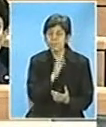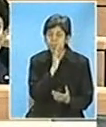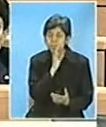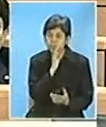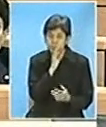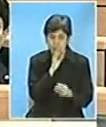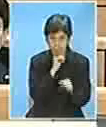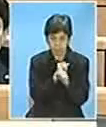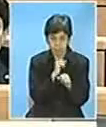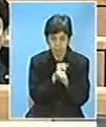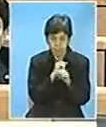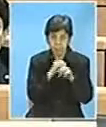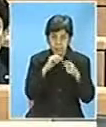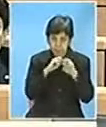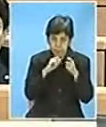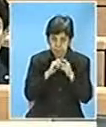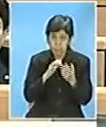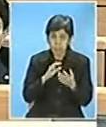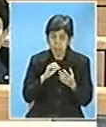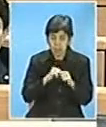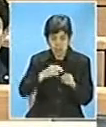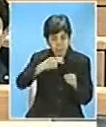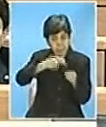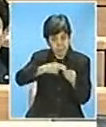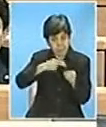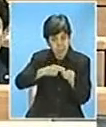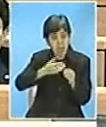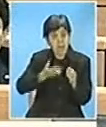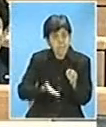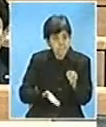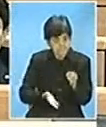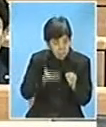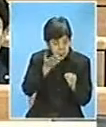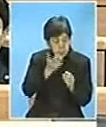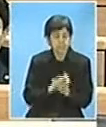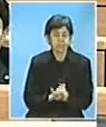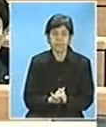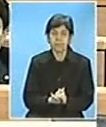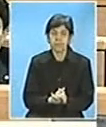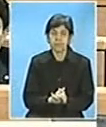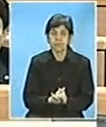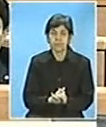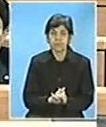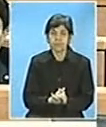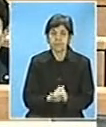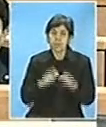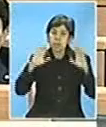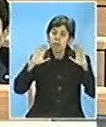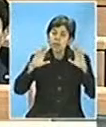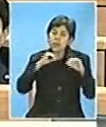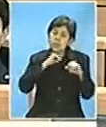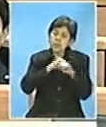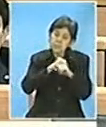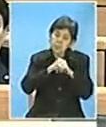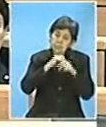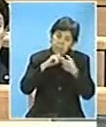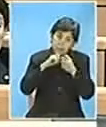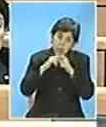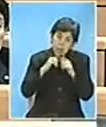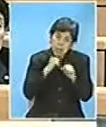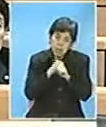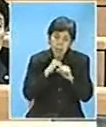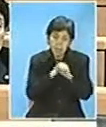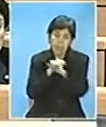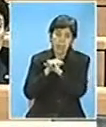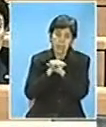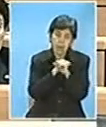ยต่างๆดังกล่าวมีผลกระทบทำให้ราคาน้ำมันเชื้อเพลิงที่เพิ่มขึ้นตามที่ได้กล่าวมาแล้วรัฐบาลได้ศึกษาผลกระทบมาตรการป้